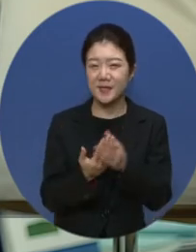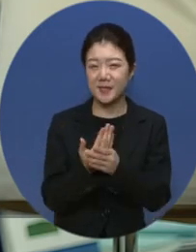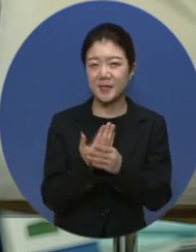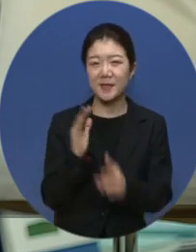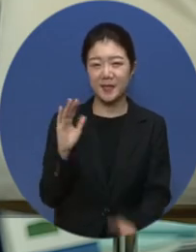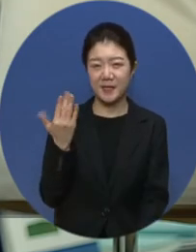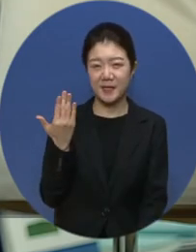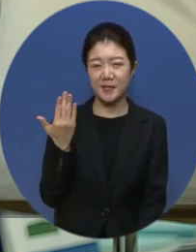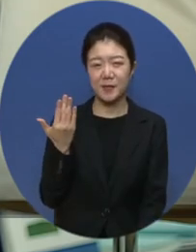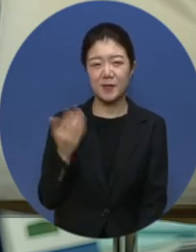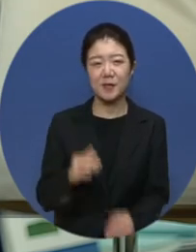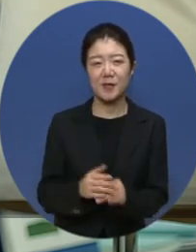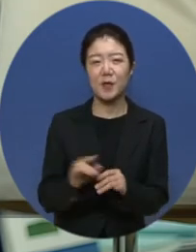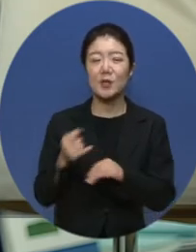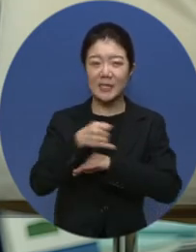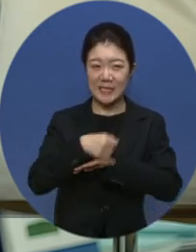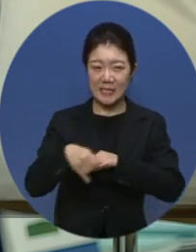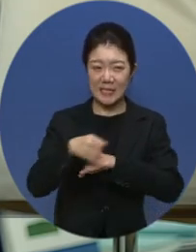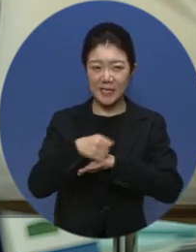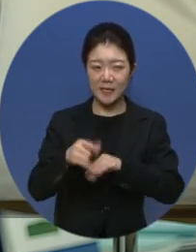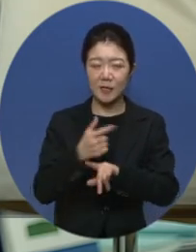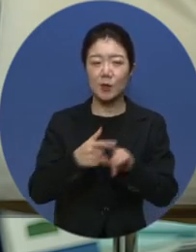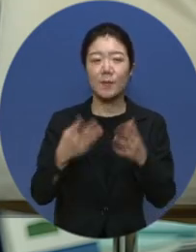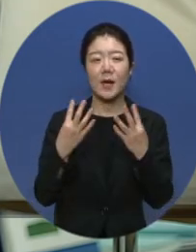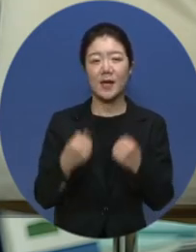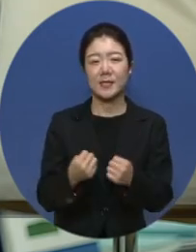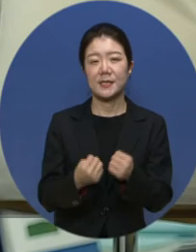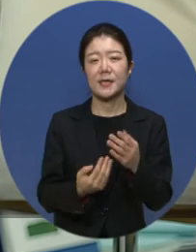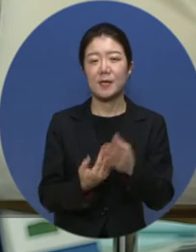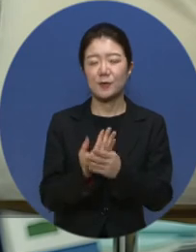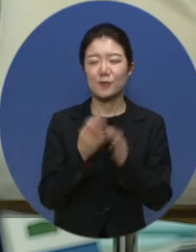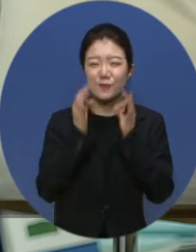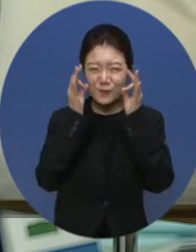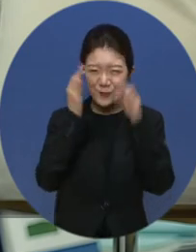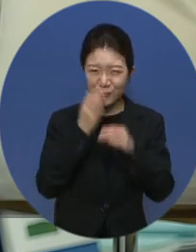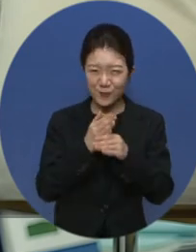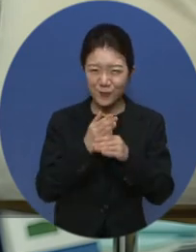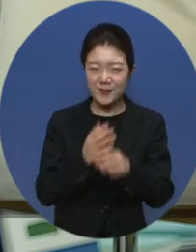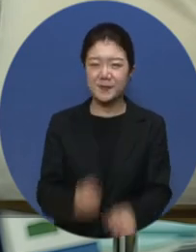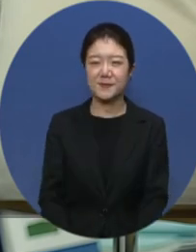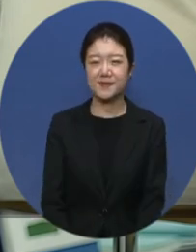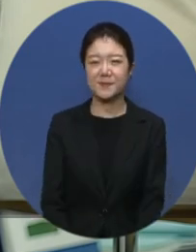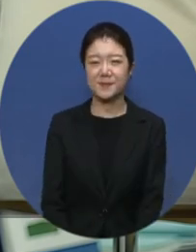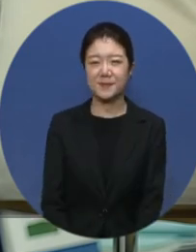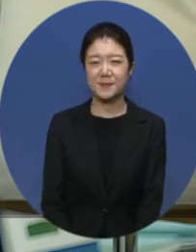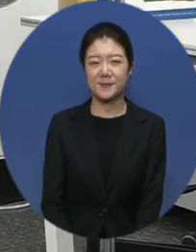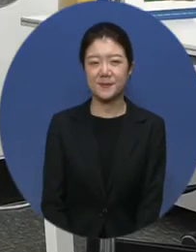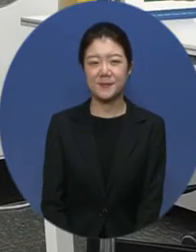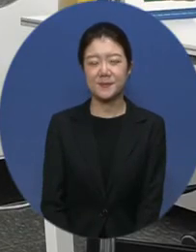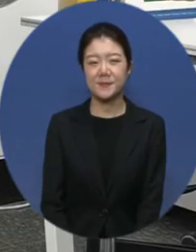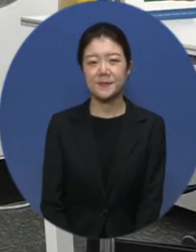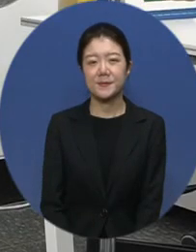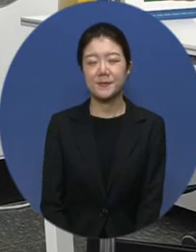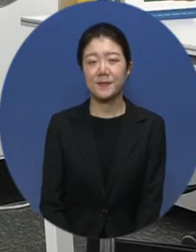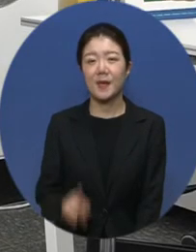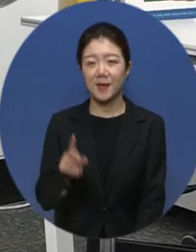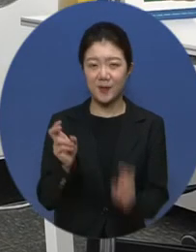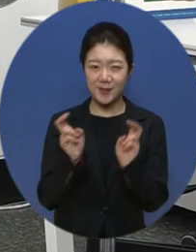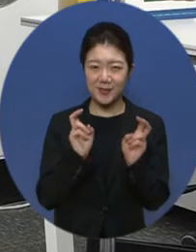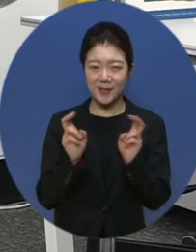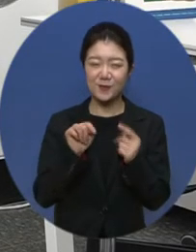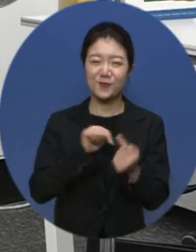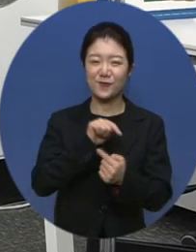같아서 그런 유니버셜 디자인들이 좀 더 많이 이제 생산하려고 노력하고 있습니다. 베터 베이직을